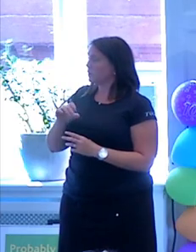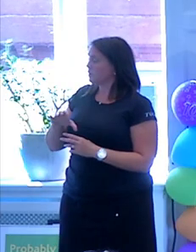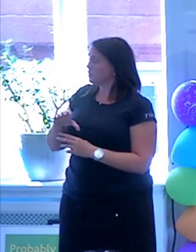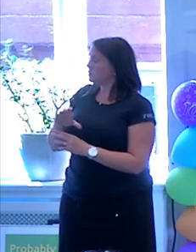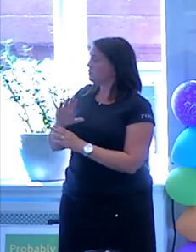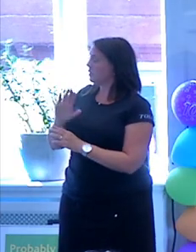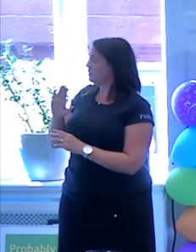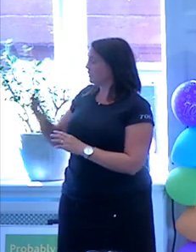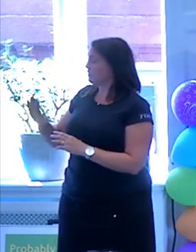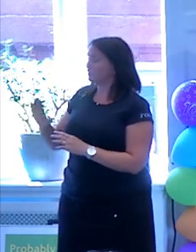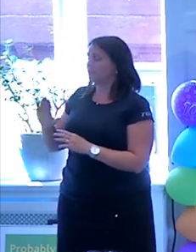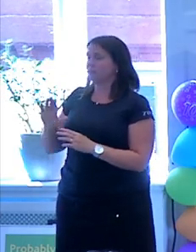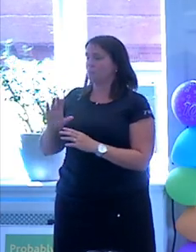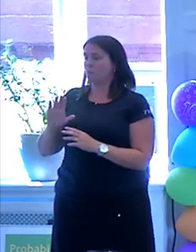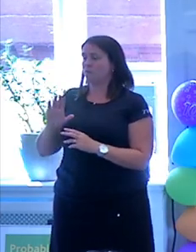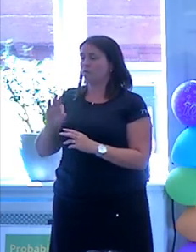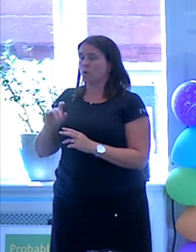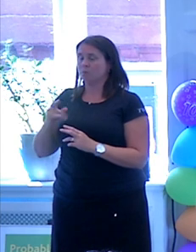Fores bild av